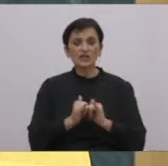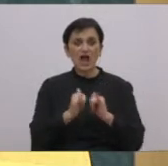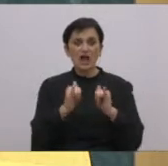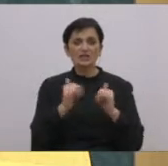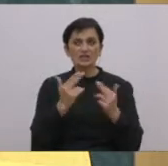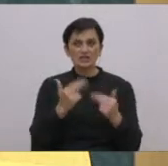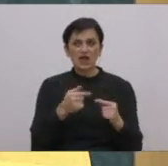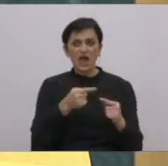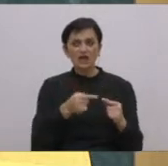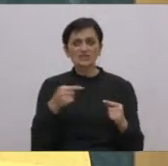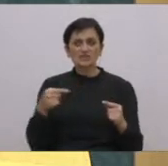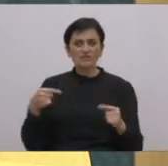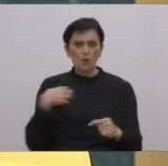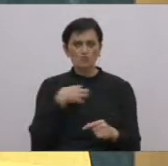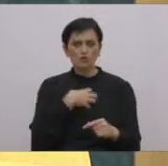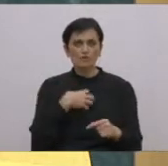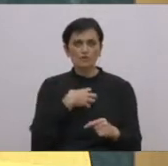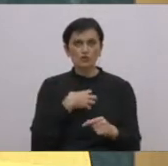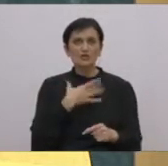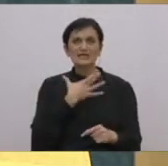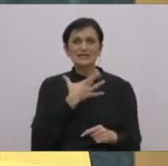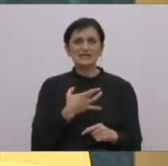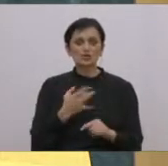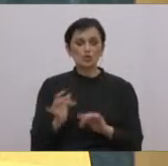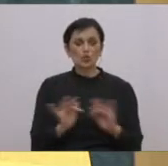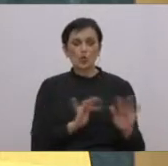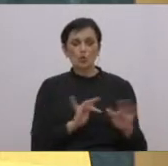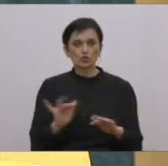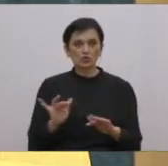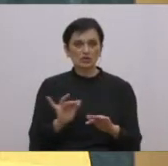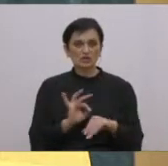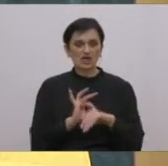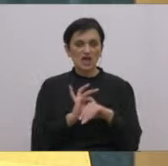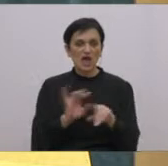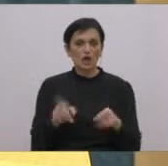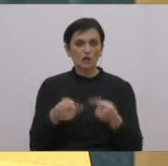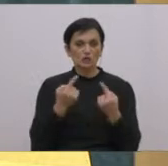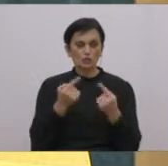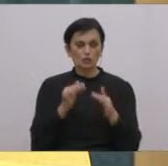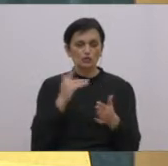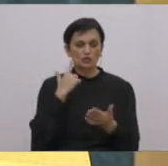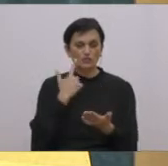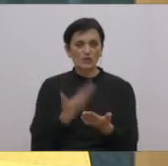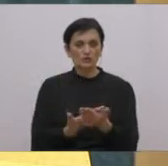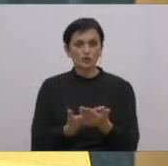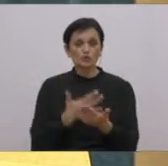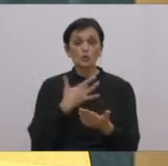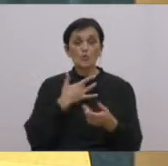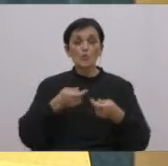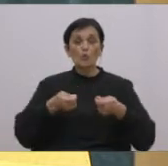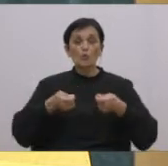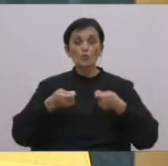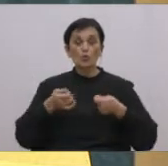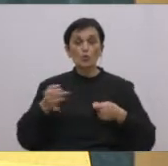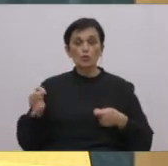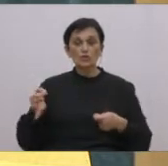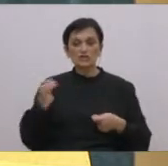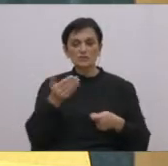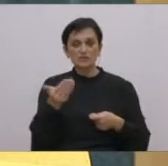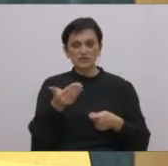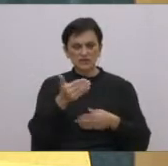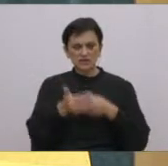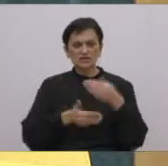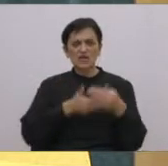სხვა მნიშვნელოვანი, ასე ვთქვათ, კრიტიკული ღონისძიებების განხორციელების თვალსაზრისით, რომელსაც მუნიციპალიტეტებმა